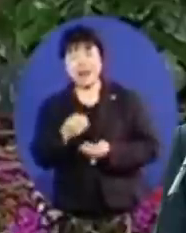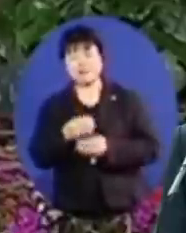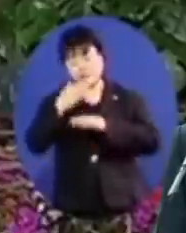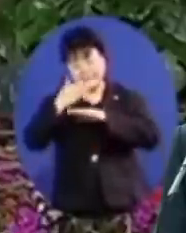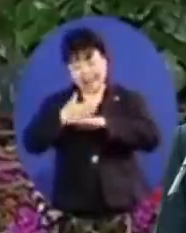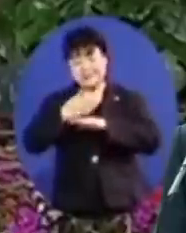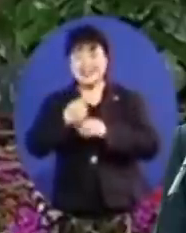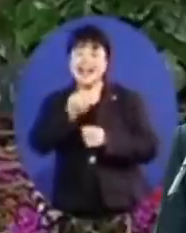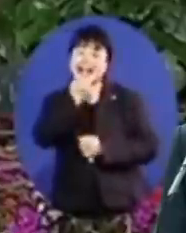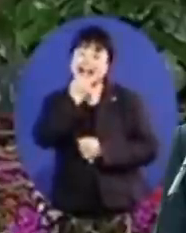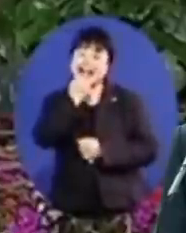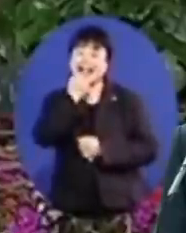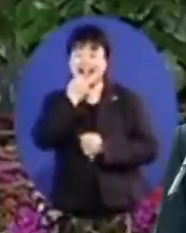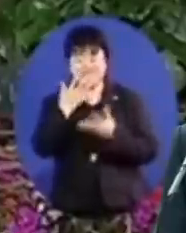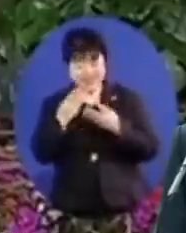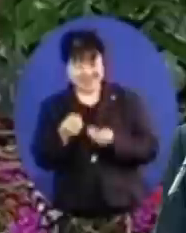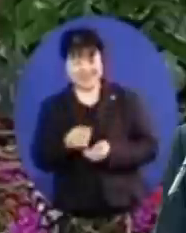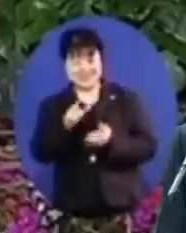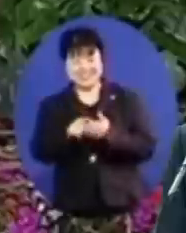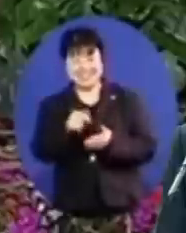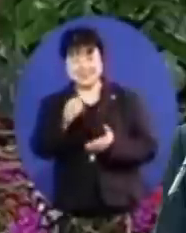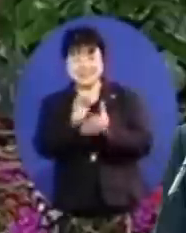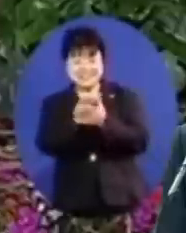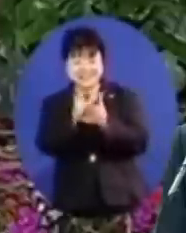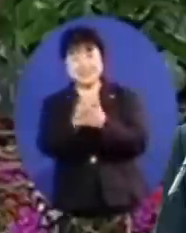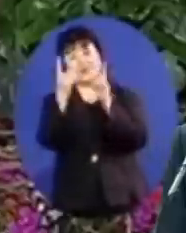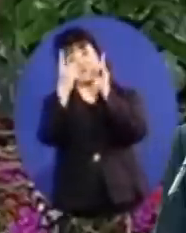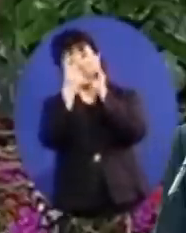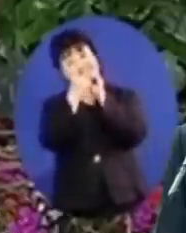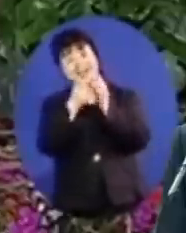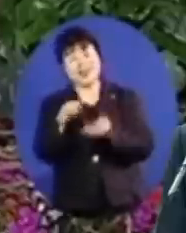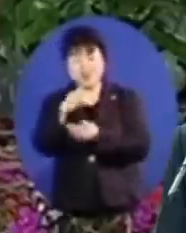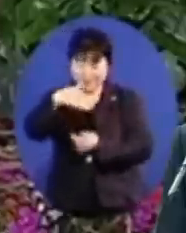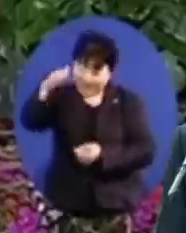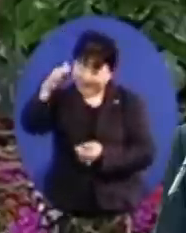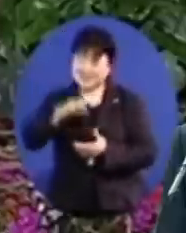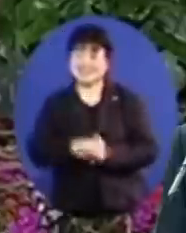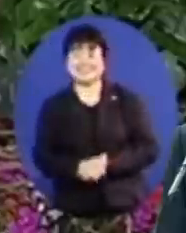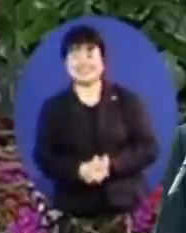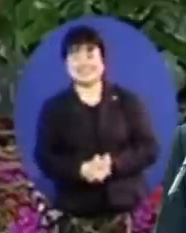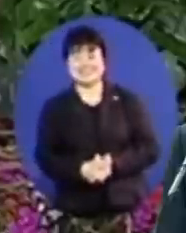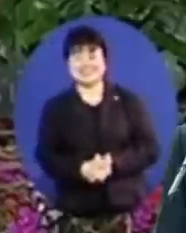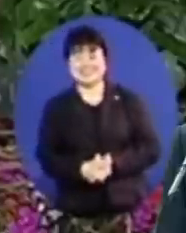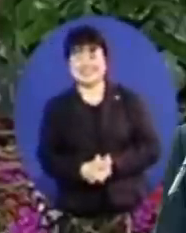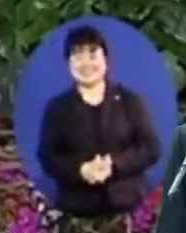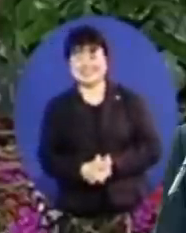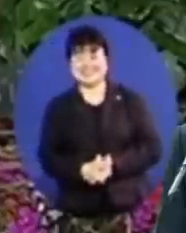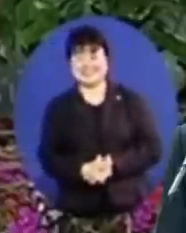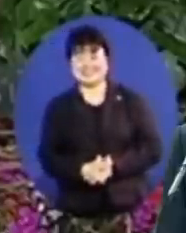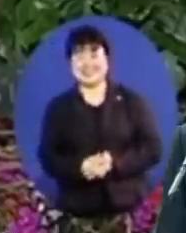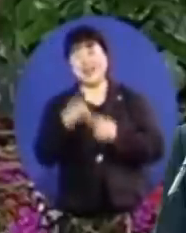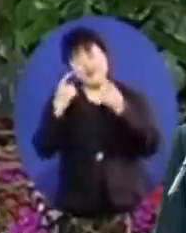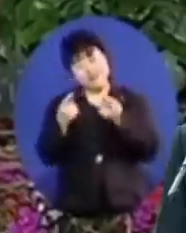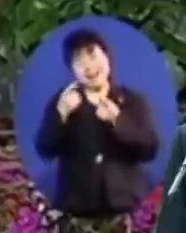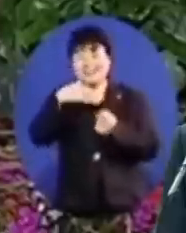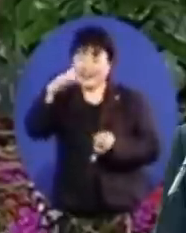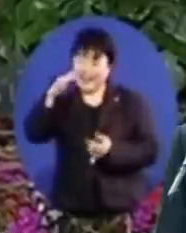감사하고 시간 있으면 친구들하고 놀러도 많이 가요. 관광도 많이